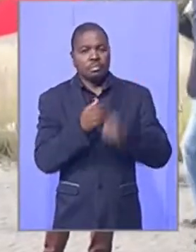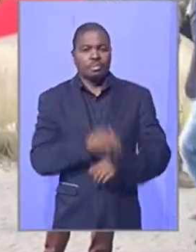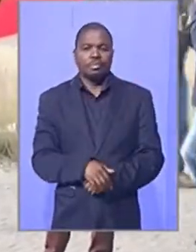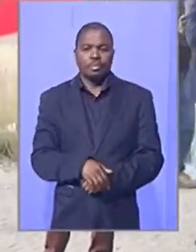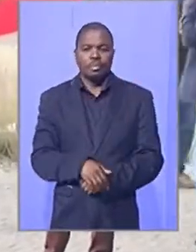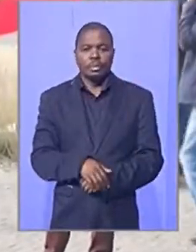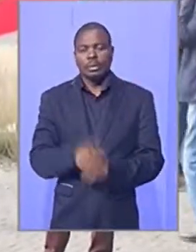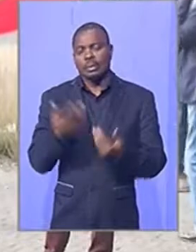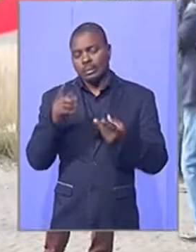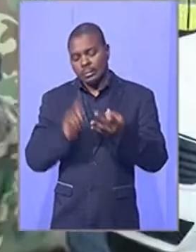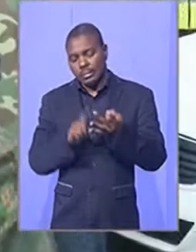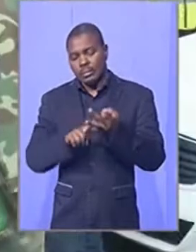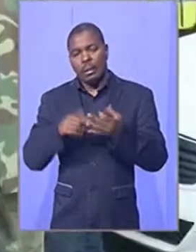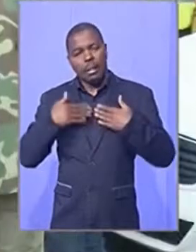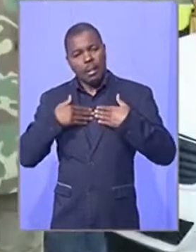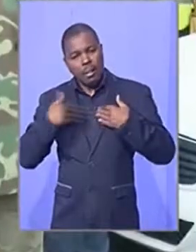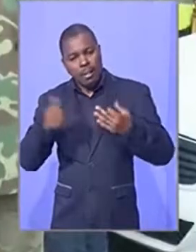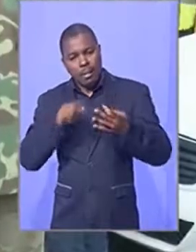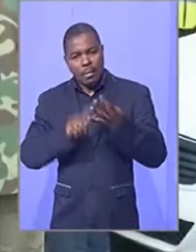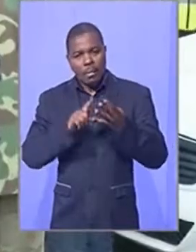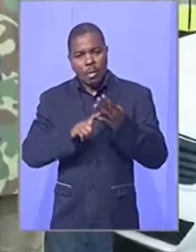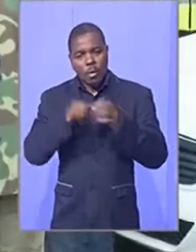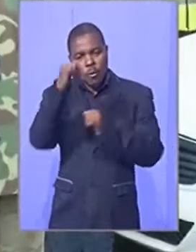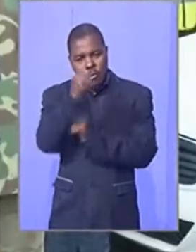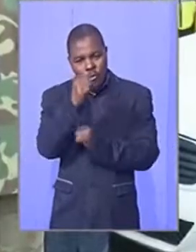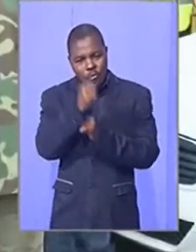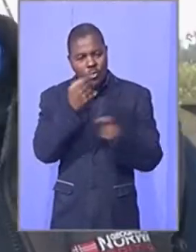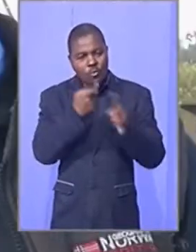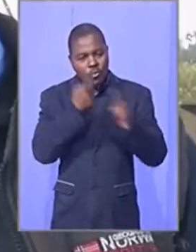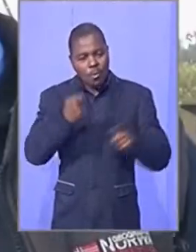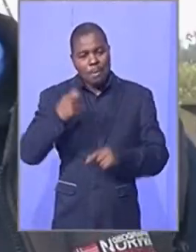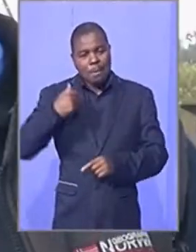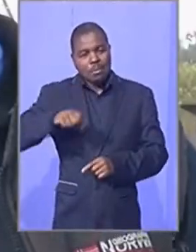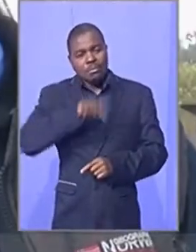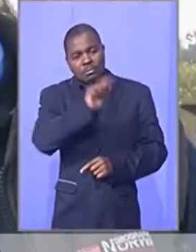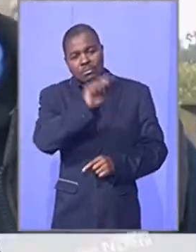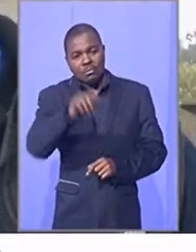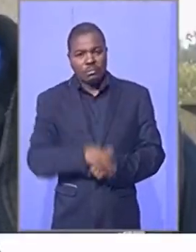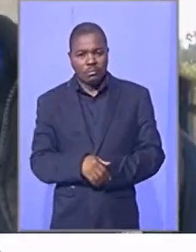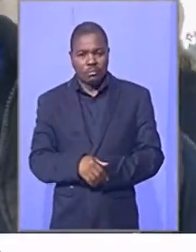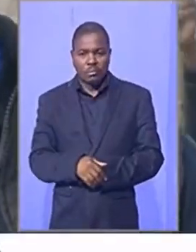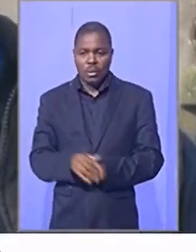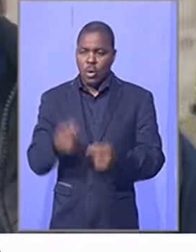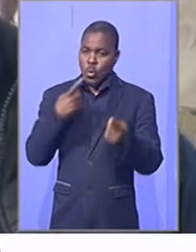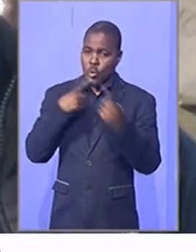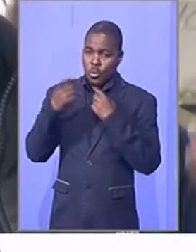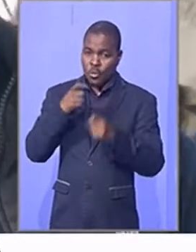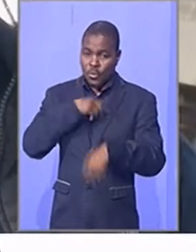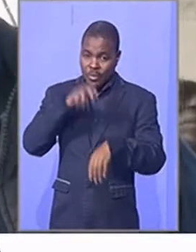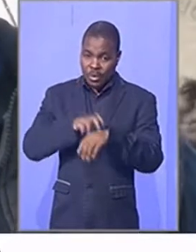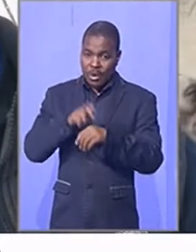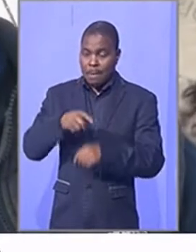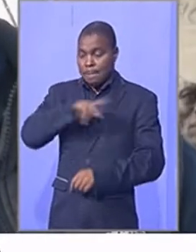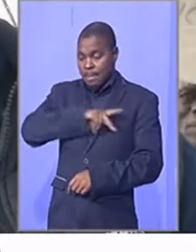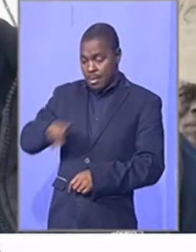tsa kalafo le kantoro ya mekaubere ya sesole bo masepaleng. Ditletlebo tsa rona hore di kgone go ka arabiwa ke premier le